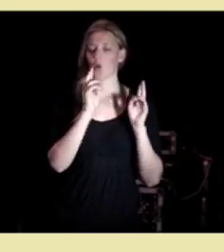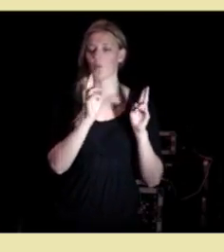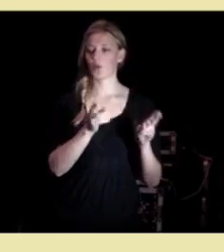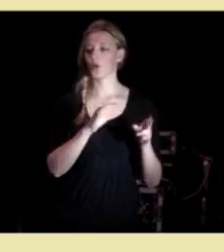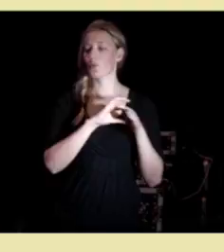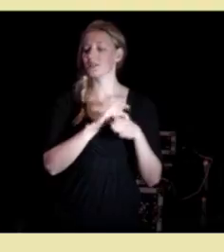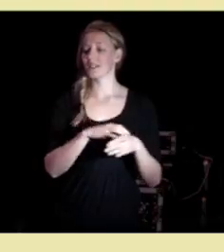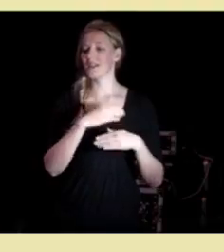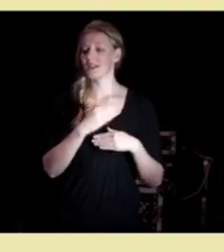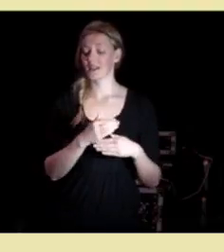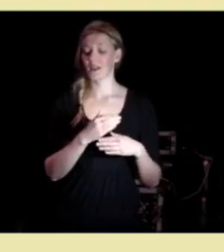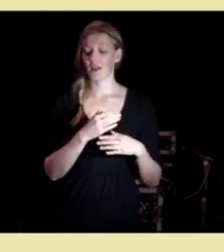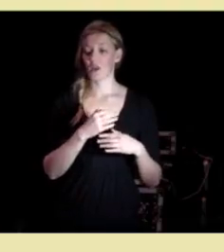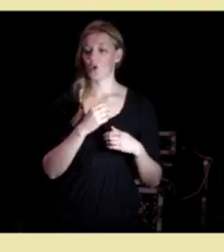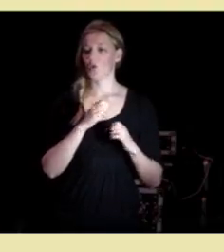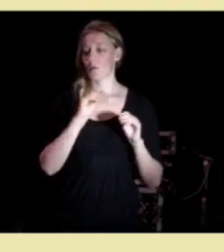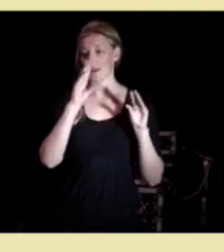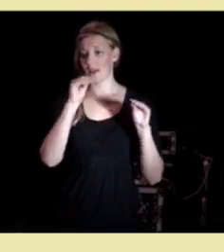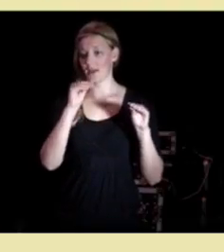skapes.